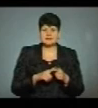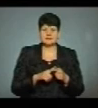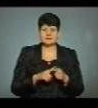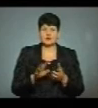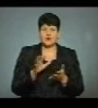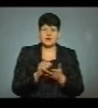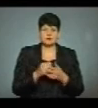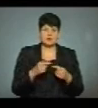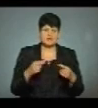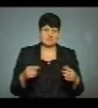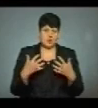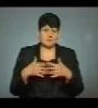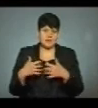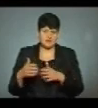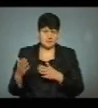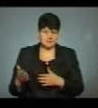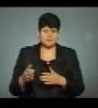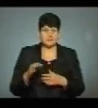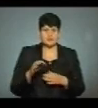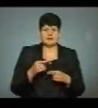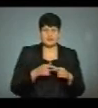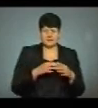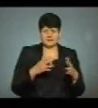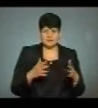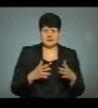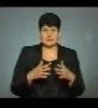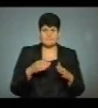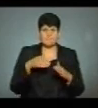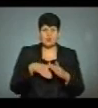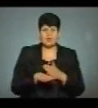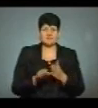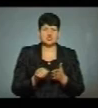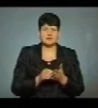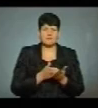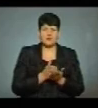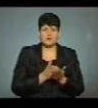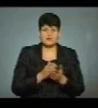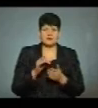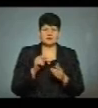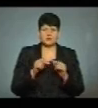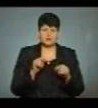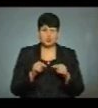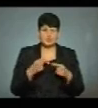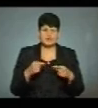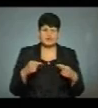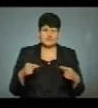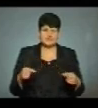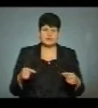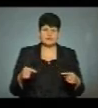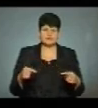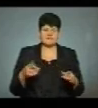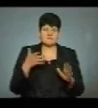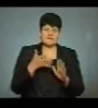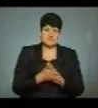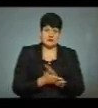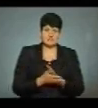оренду різного обладнання, оргтехніки, тому іншого, на поліграфічні послуги, на друк різних поліграфічних